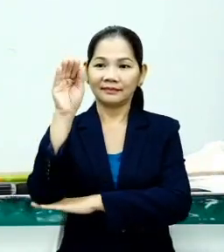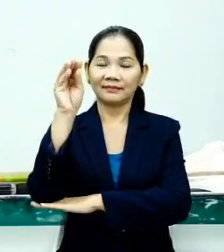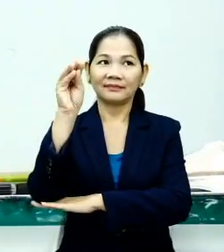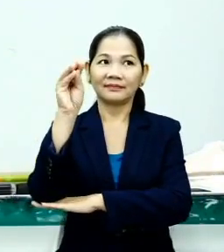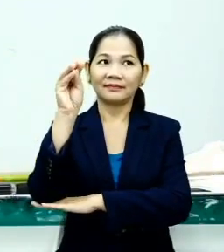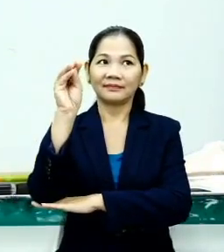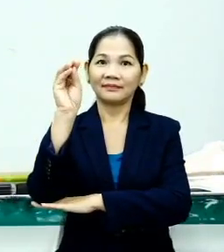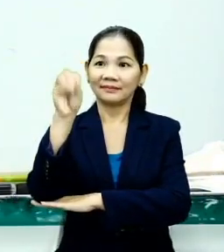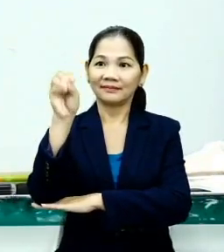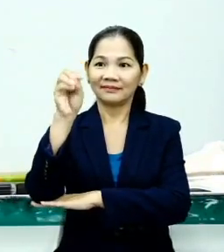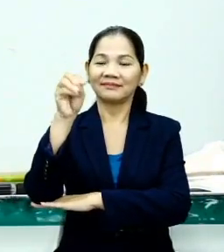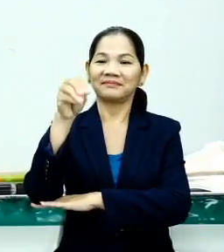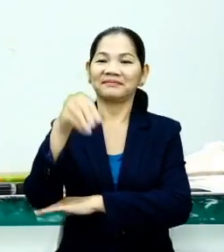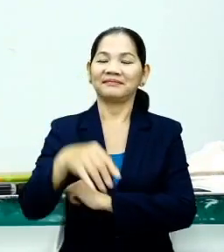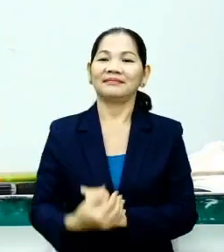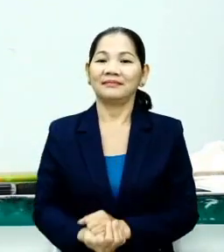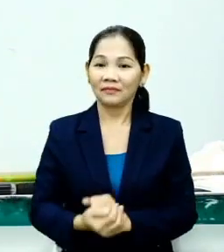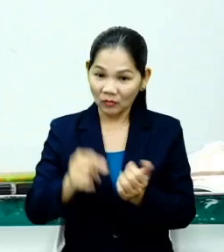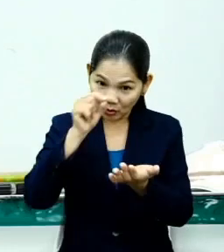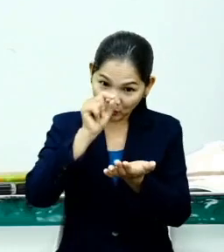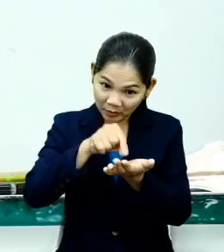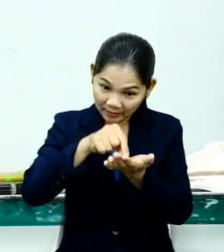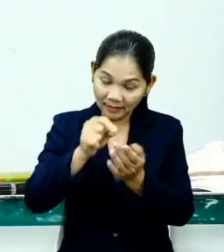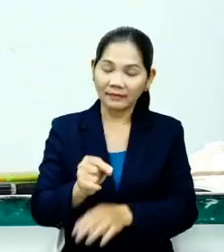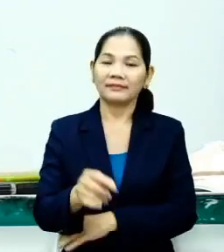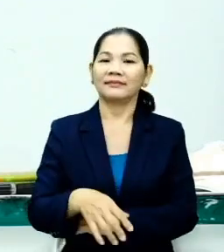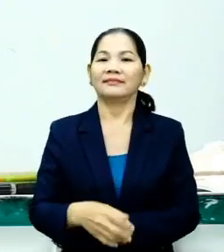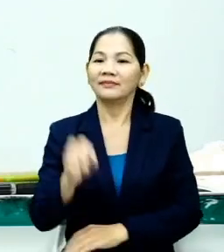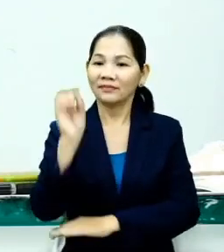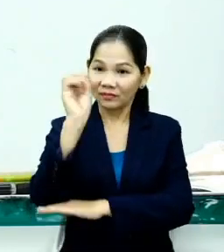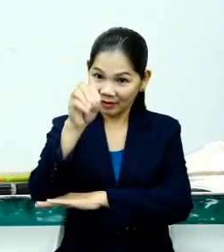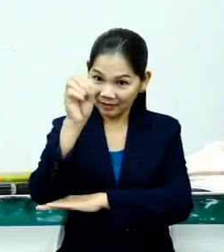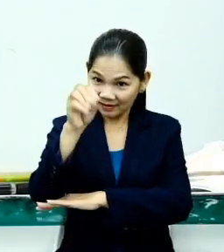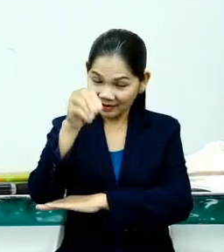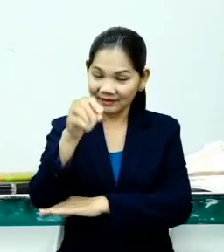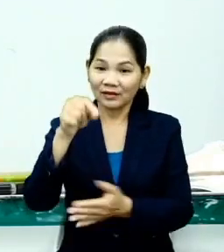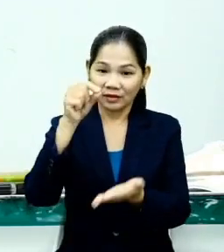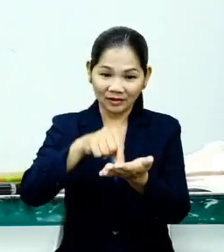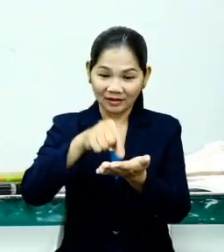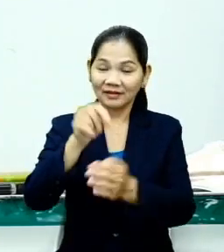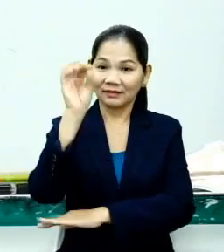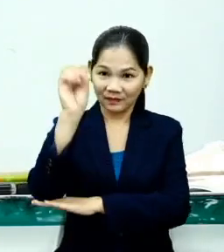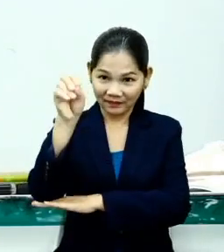á. Ta còn mời nẹ cổ chả hai dương bằng lơ số chắc chắc